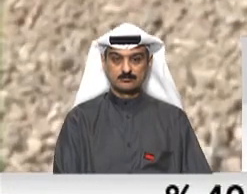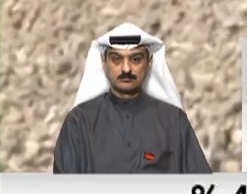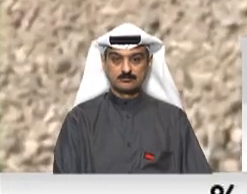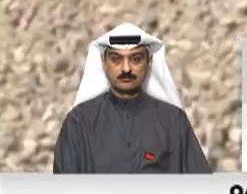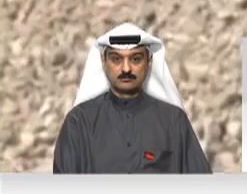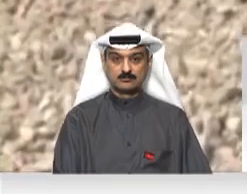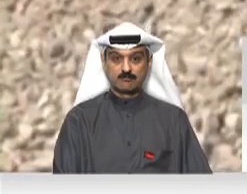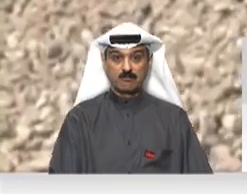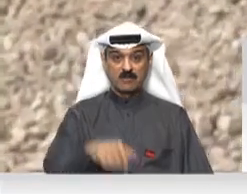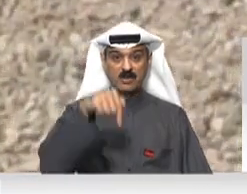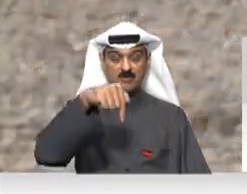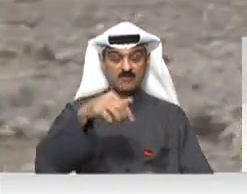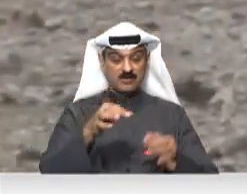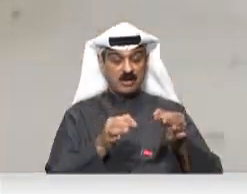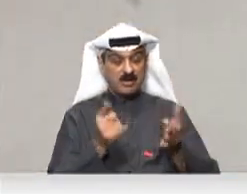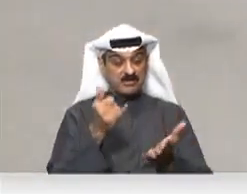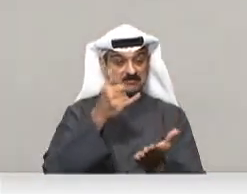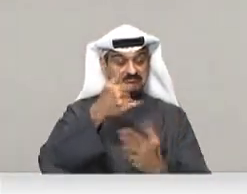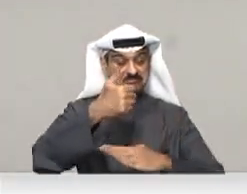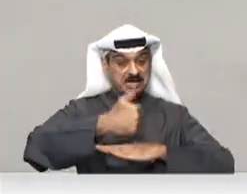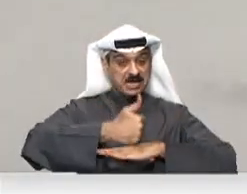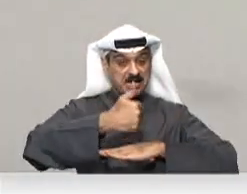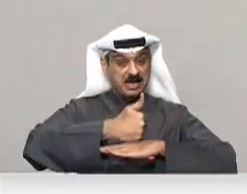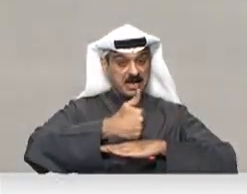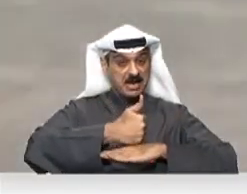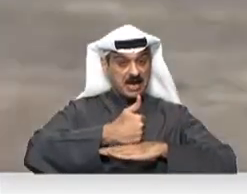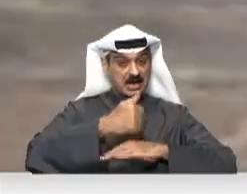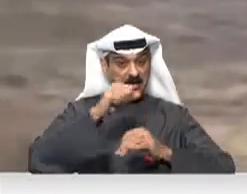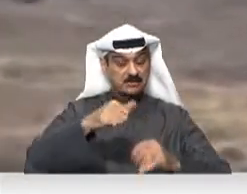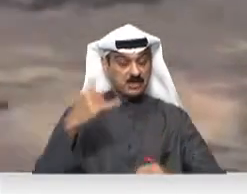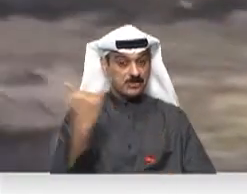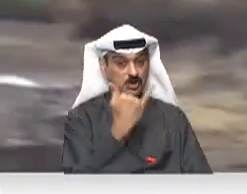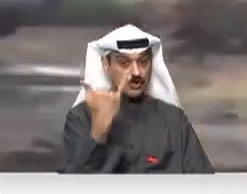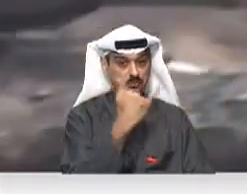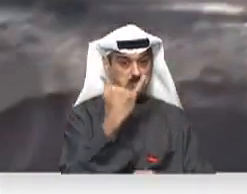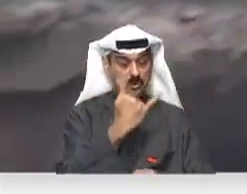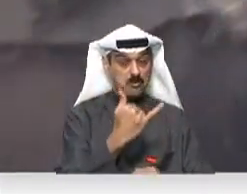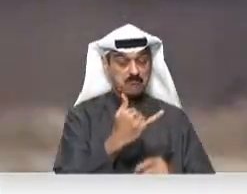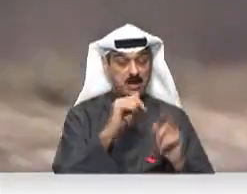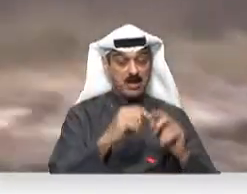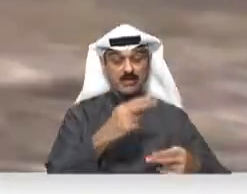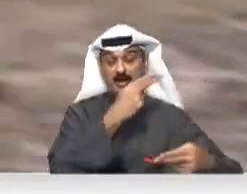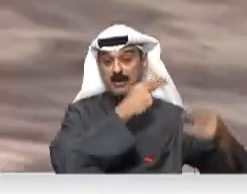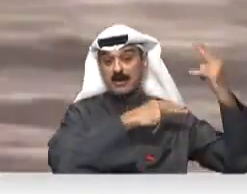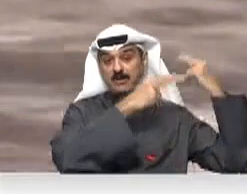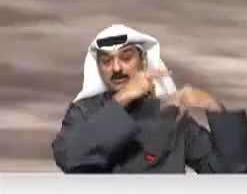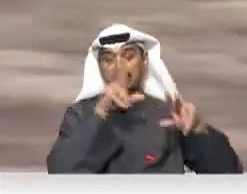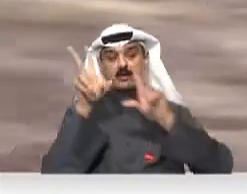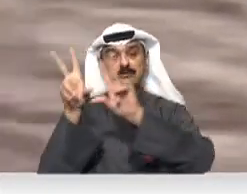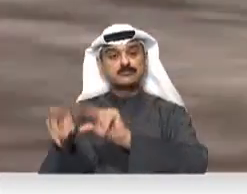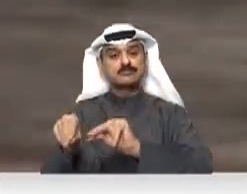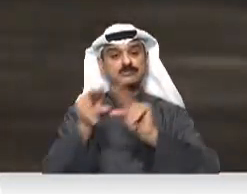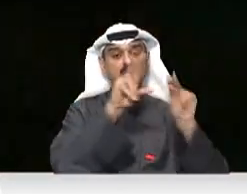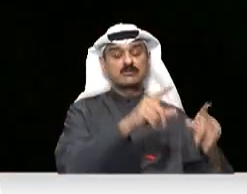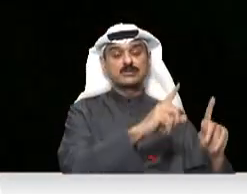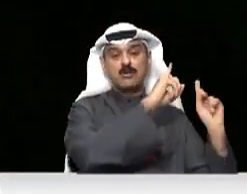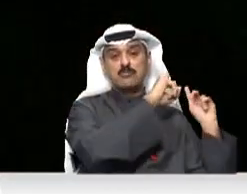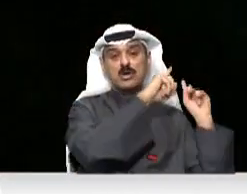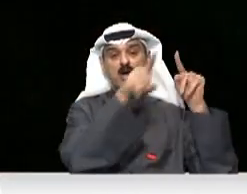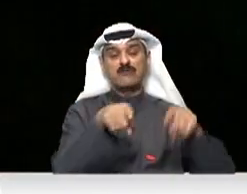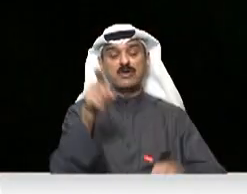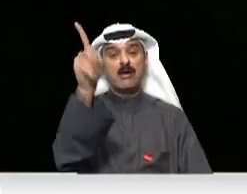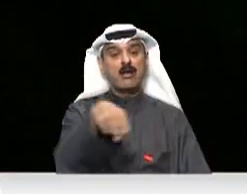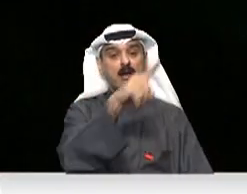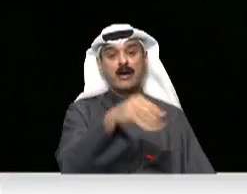القاعدة الذهبية في تاريخ البشرية هي أن التاريخ يعيد نفسه، لذا تكرار نفس الأخطاء